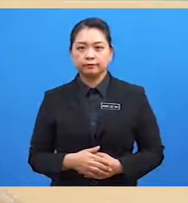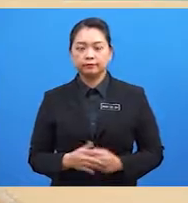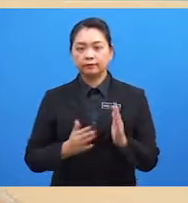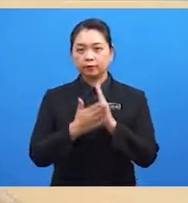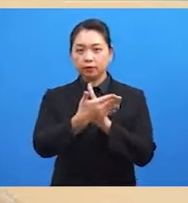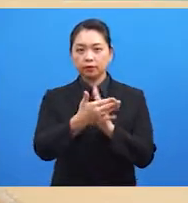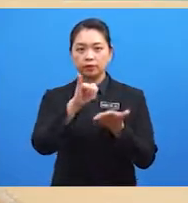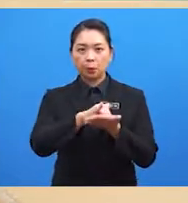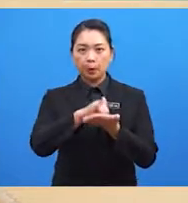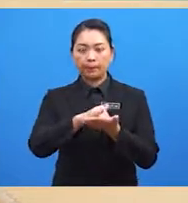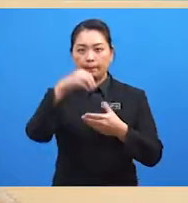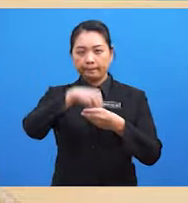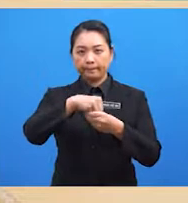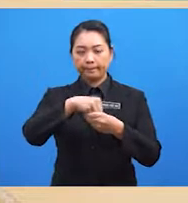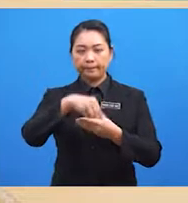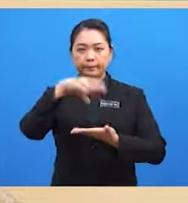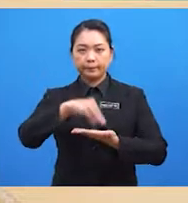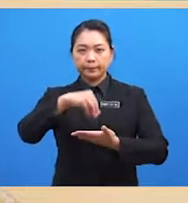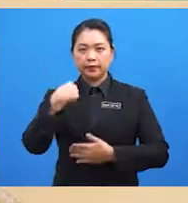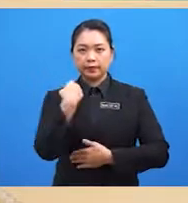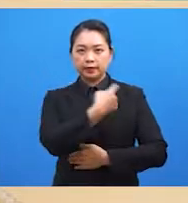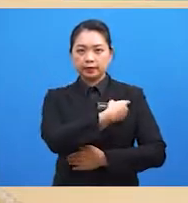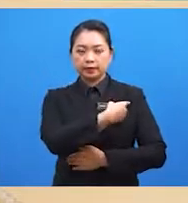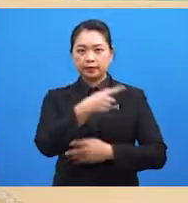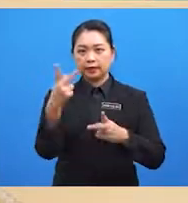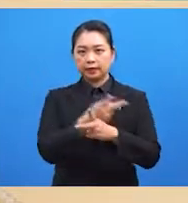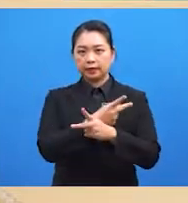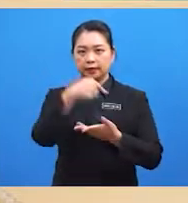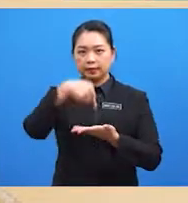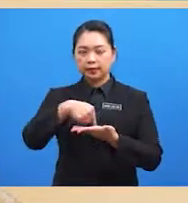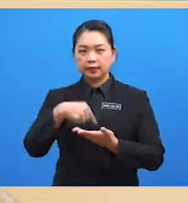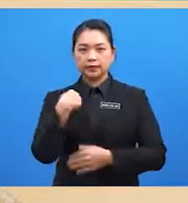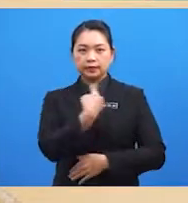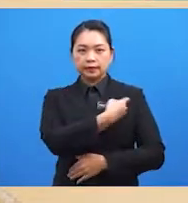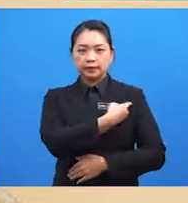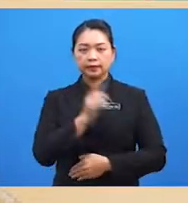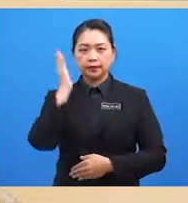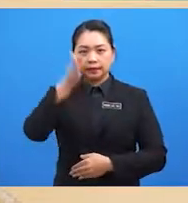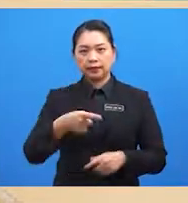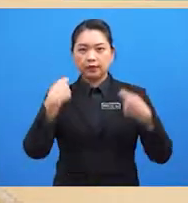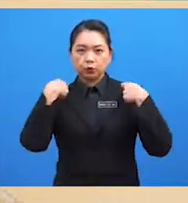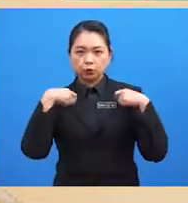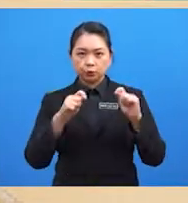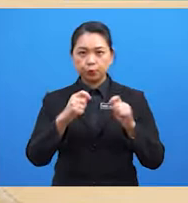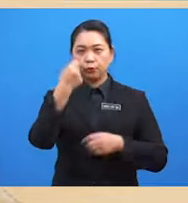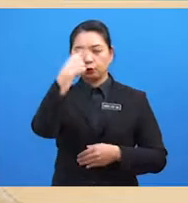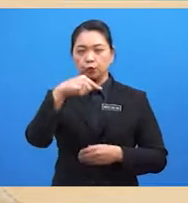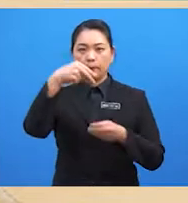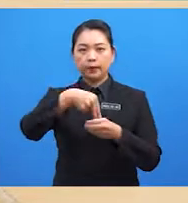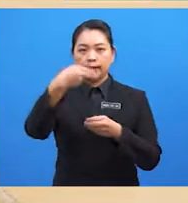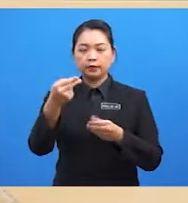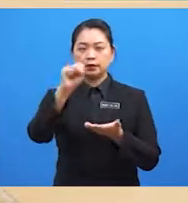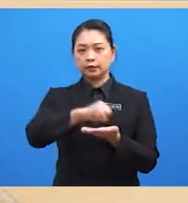Oleh itu, dalam pembelajaran kita kali ini, kita akan cuba untuk menghasilkan